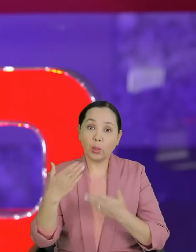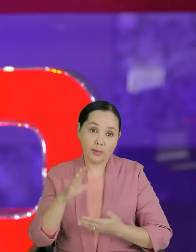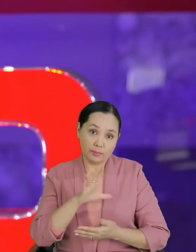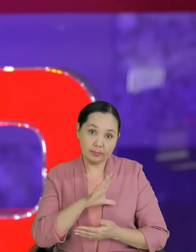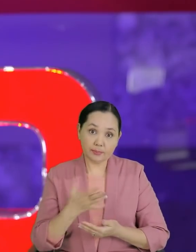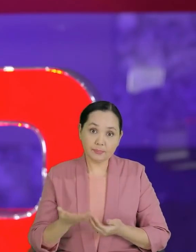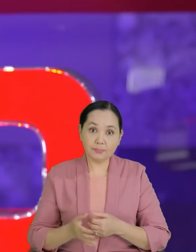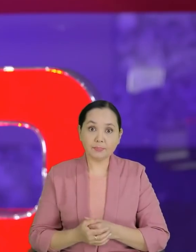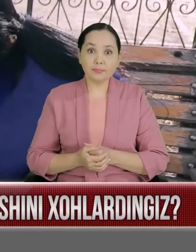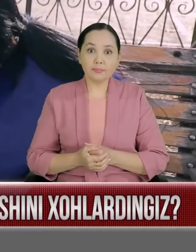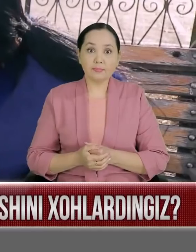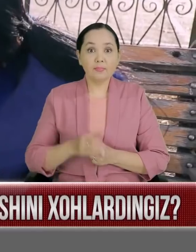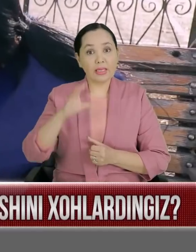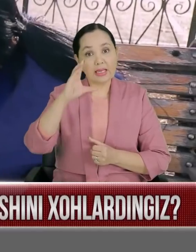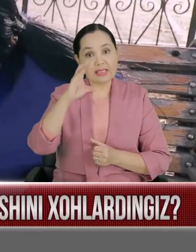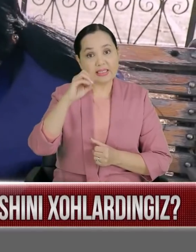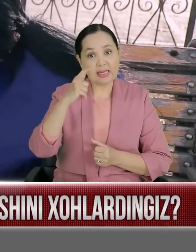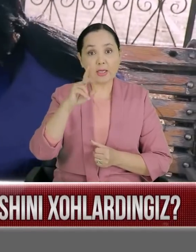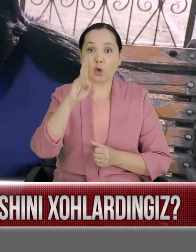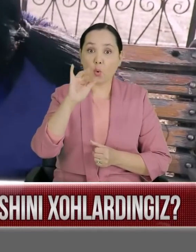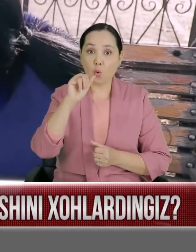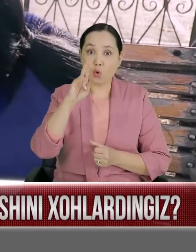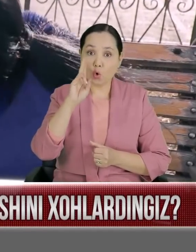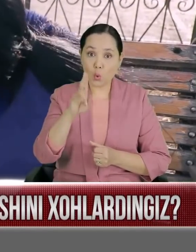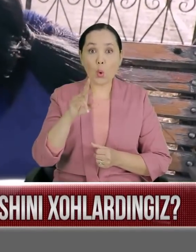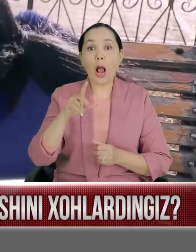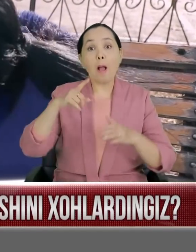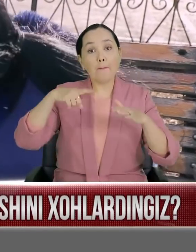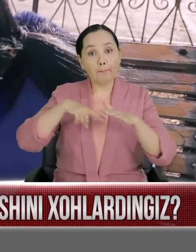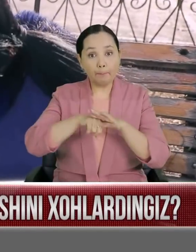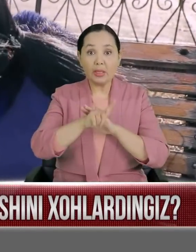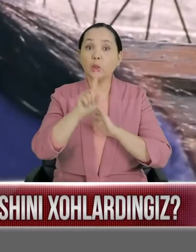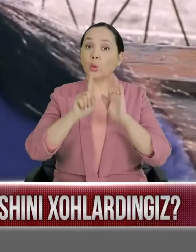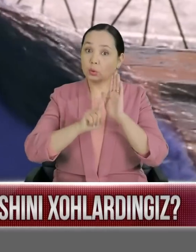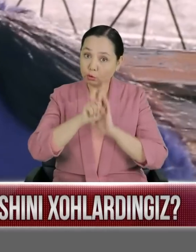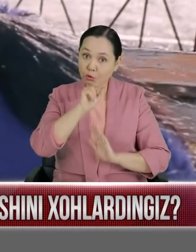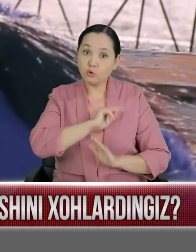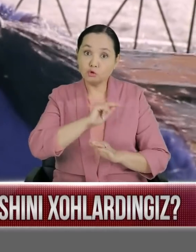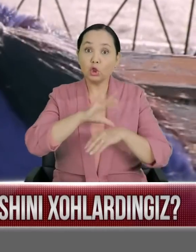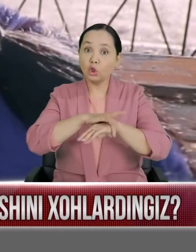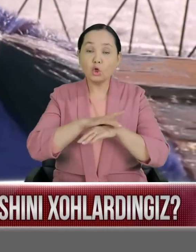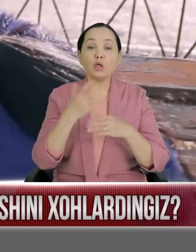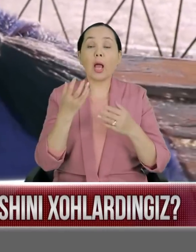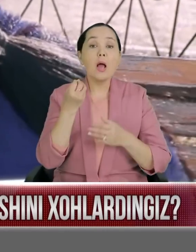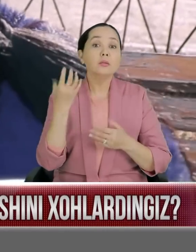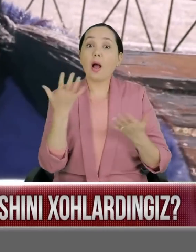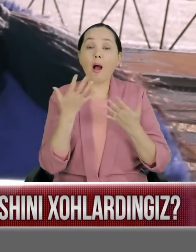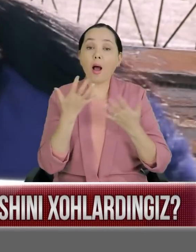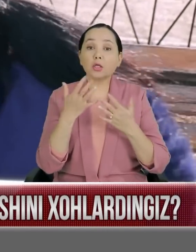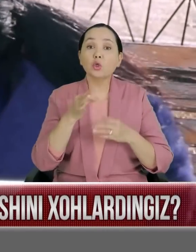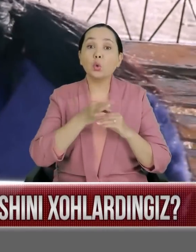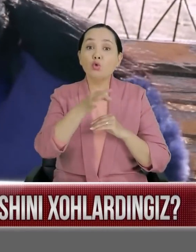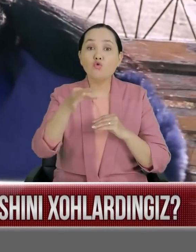qildik. Sergeli Qo'yliqda yangi metro liniyalari ishga tushdi. Toshkentda qaysi tumanlarda yana